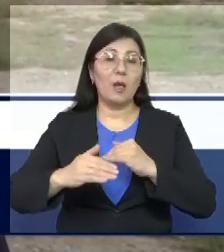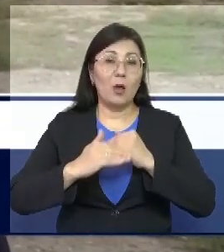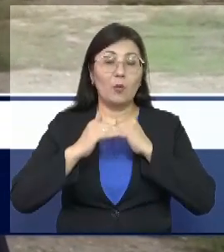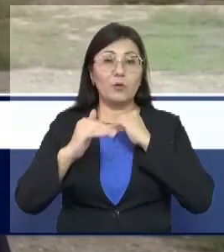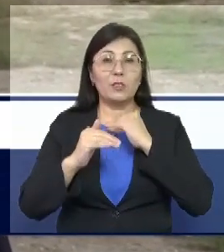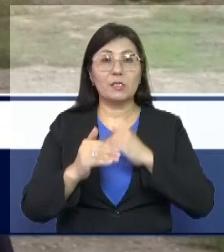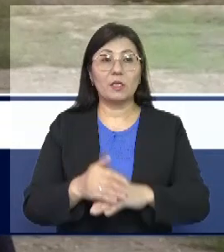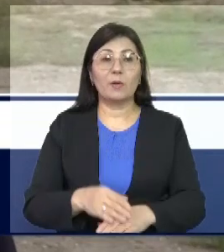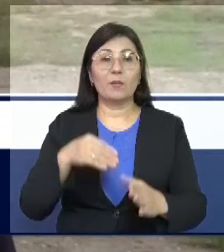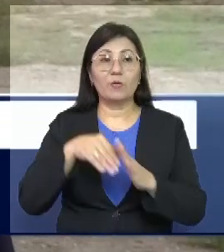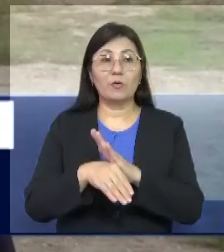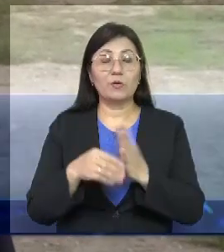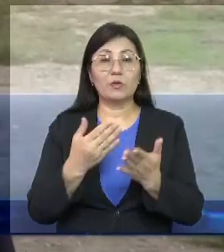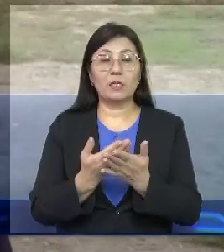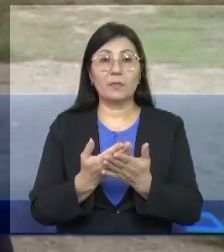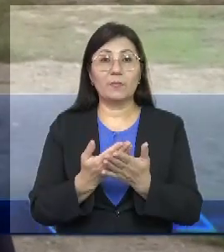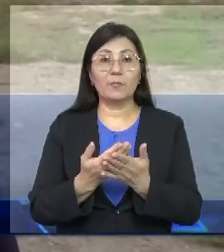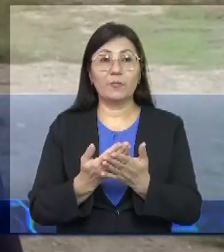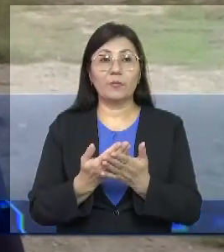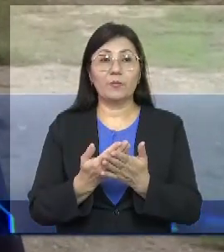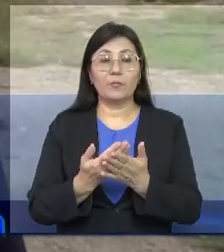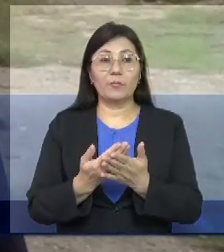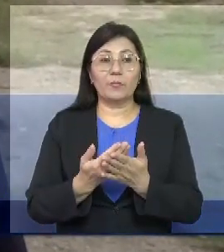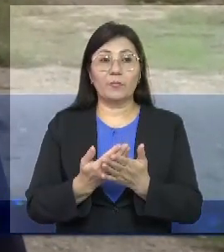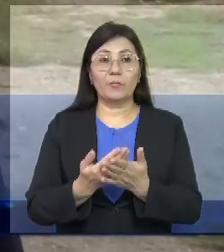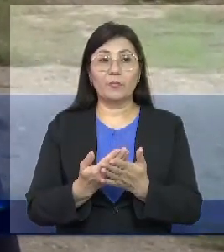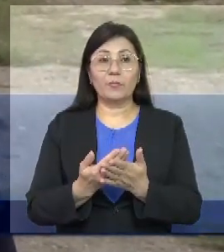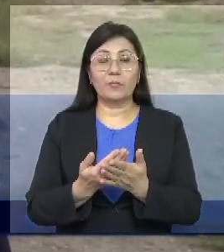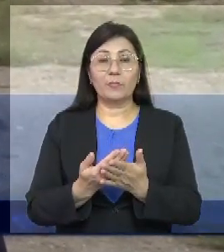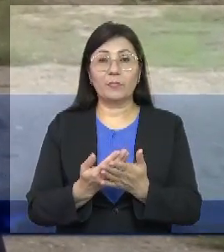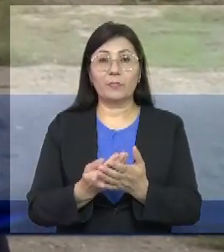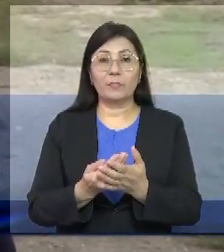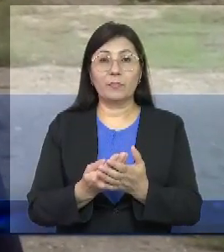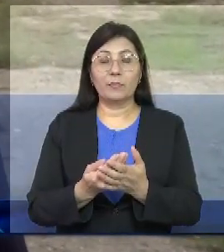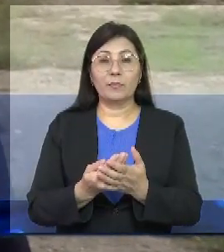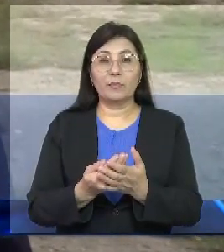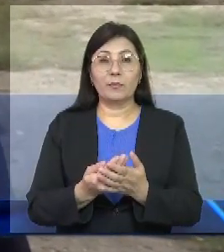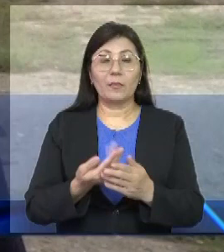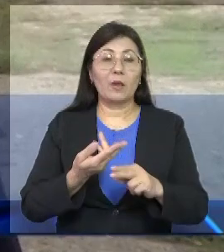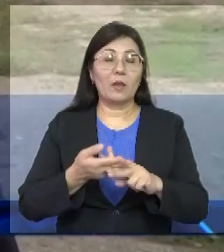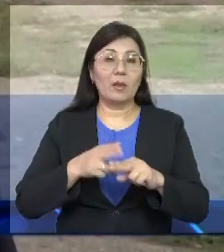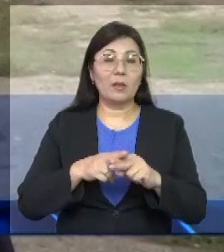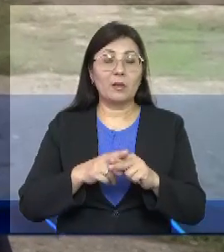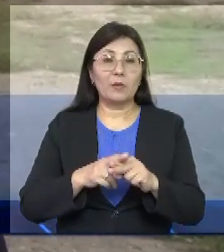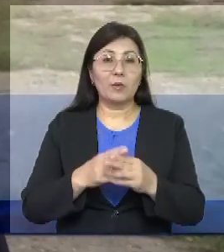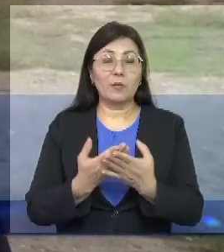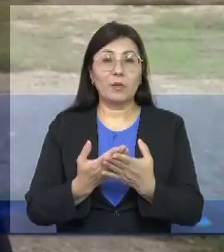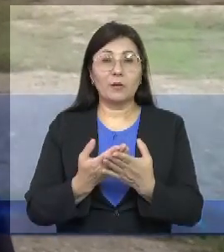что формат мы переходим на решение тех проблем, которые волнуют